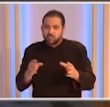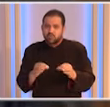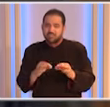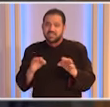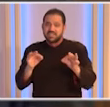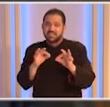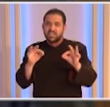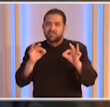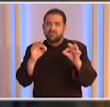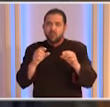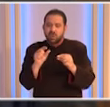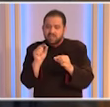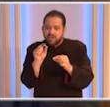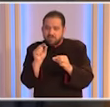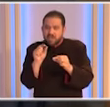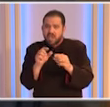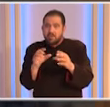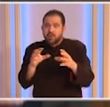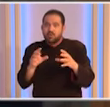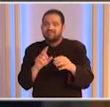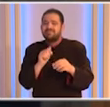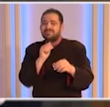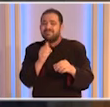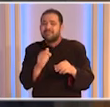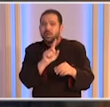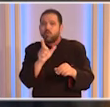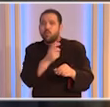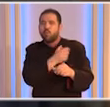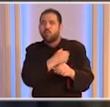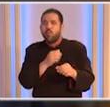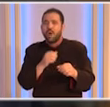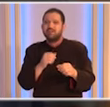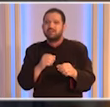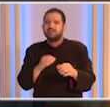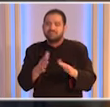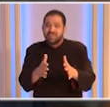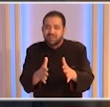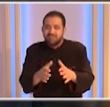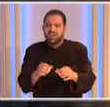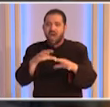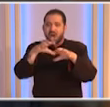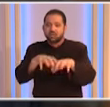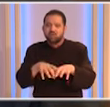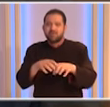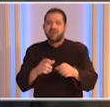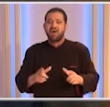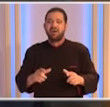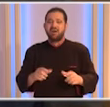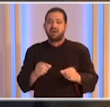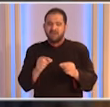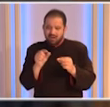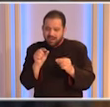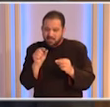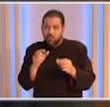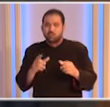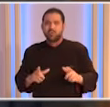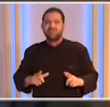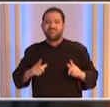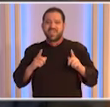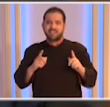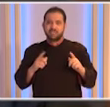acestui făt, din momentul acela, nimeni nu poate să mai intervine asupra vieții fătului respectiv.